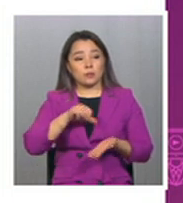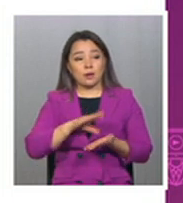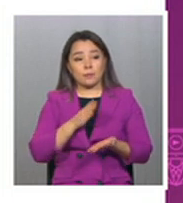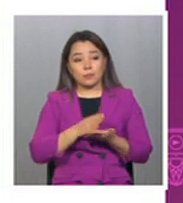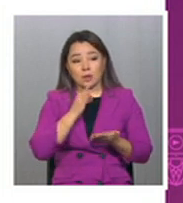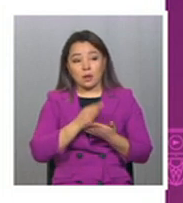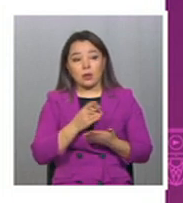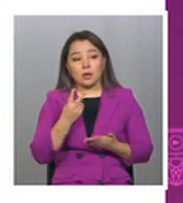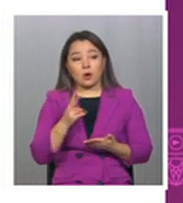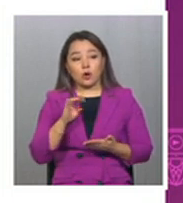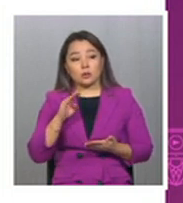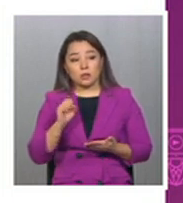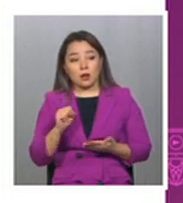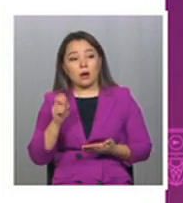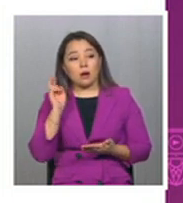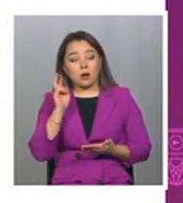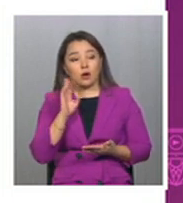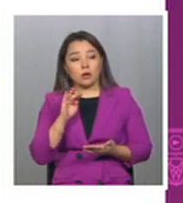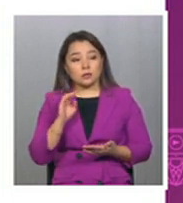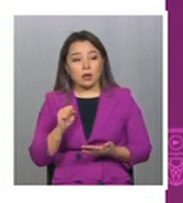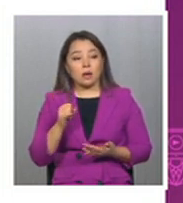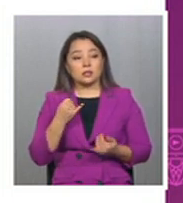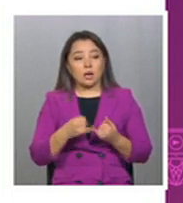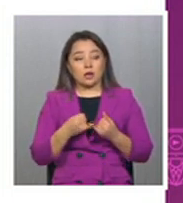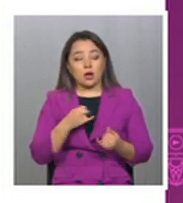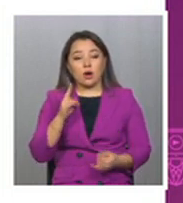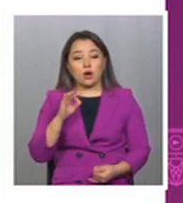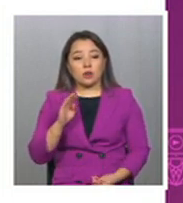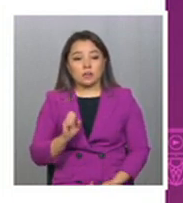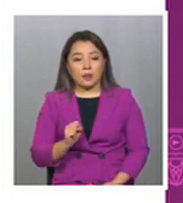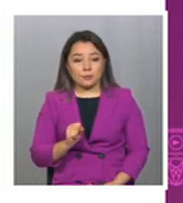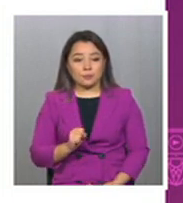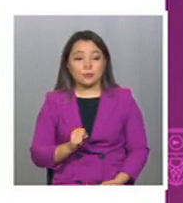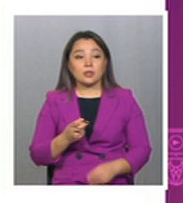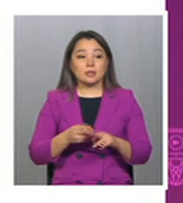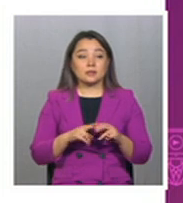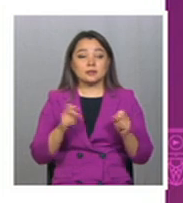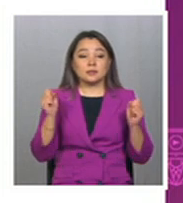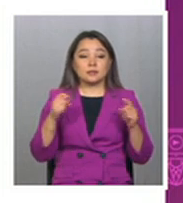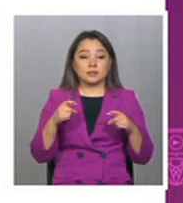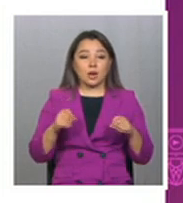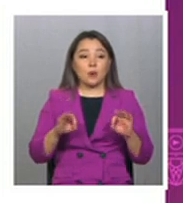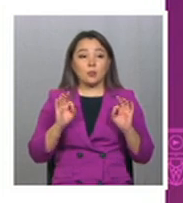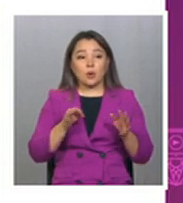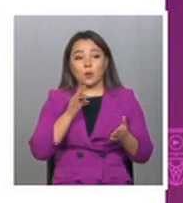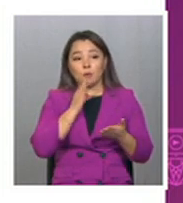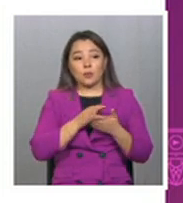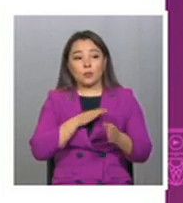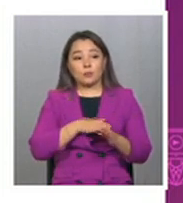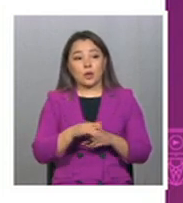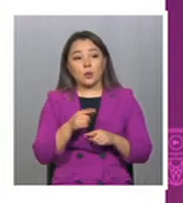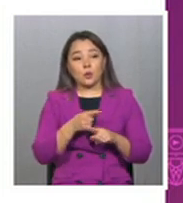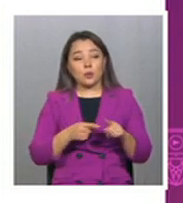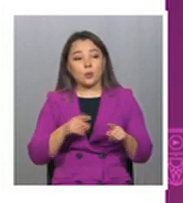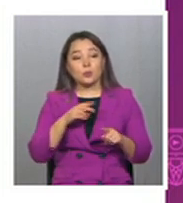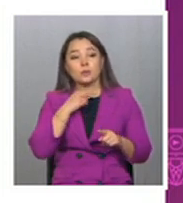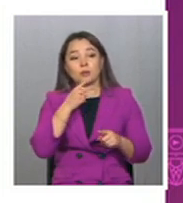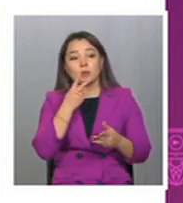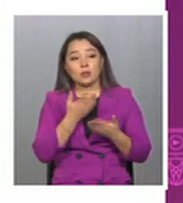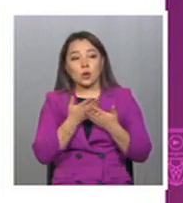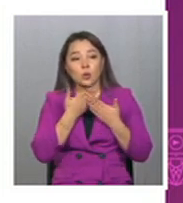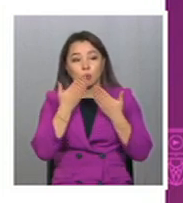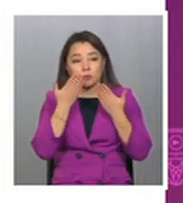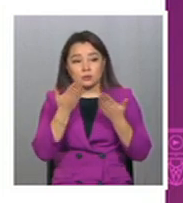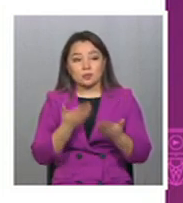екі Қожа, Қара Қожа, Сары Қожа. Сәйкестендіруді дұрыс орындау үшін үзіндіні түсініп